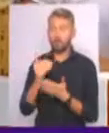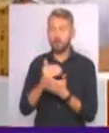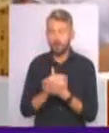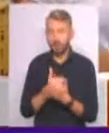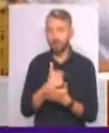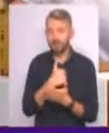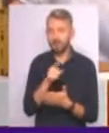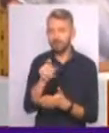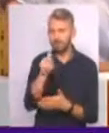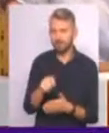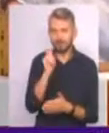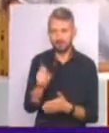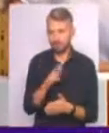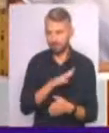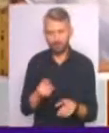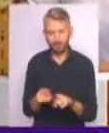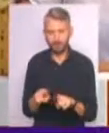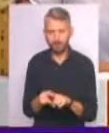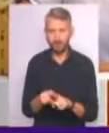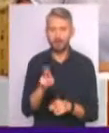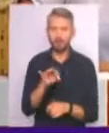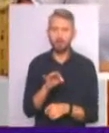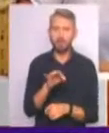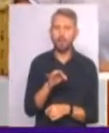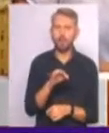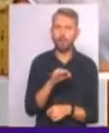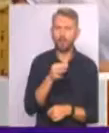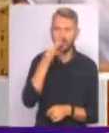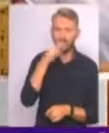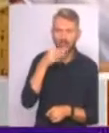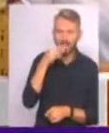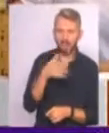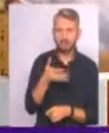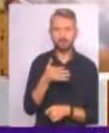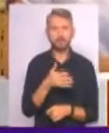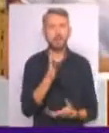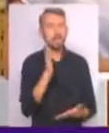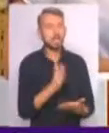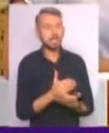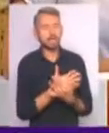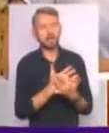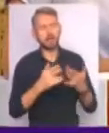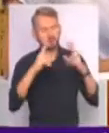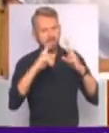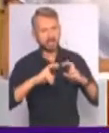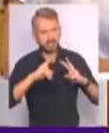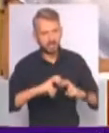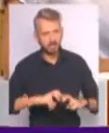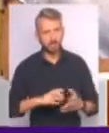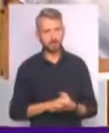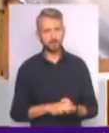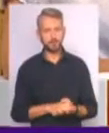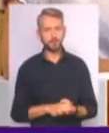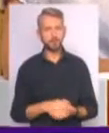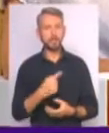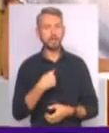Михайлівні задавав це ж саме запитання. По слині... Да. Вот. Так есть масса исследований.